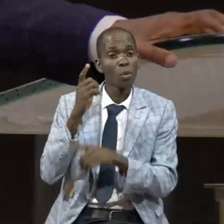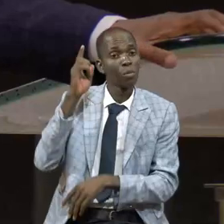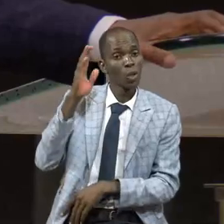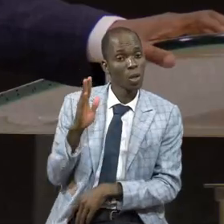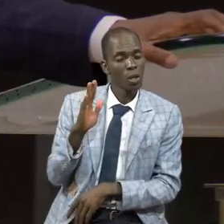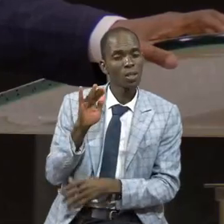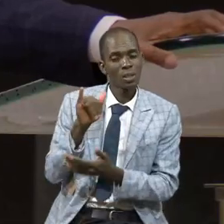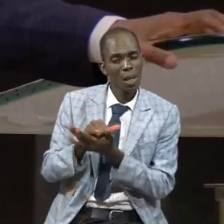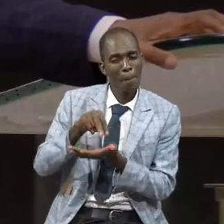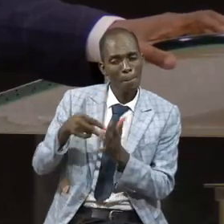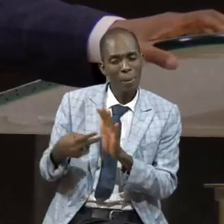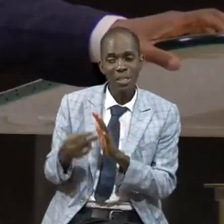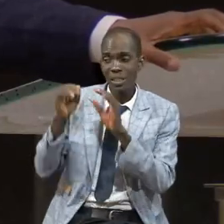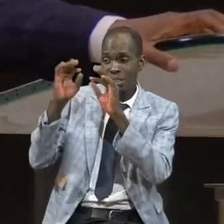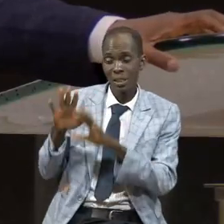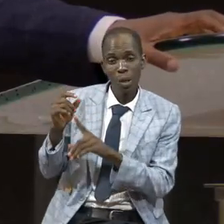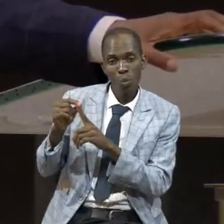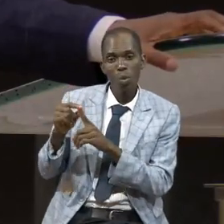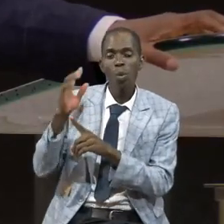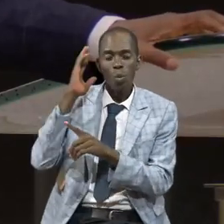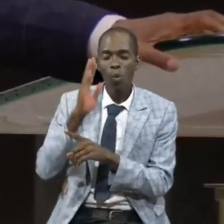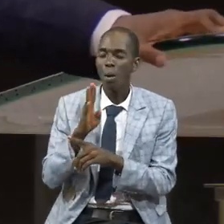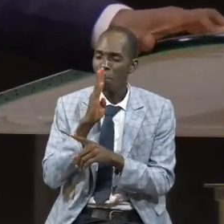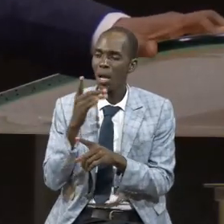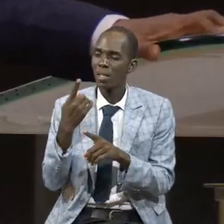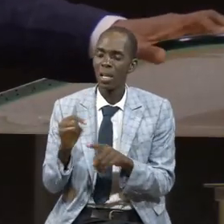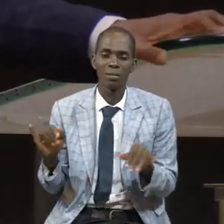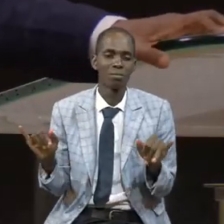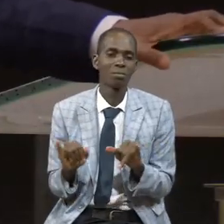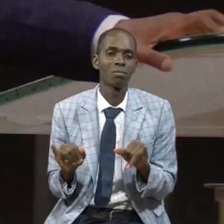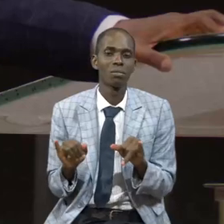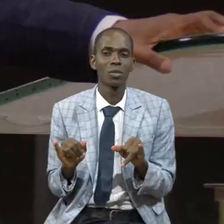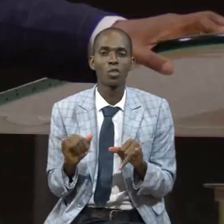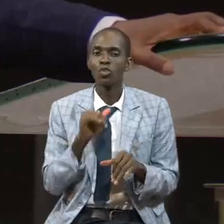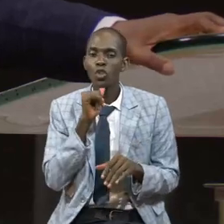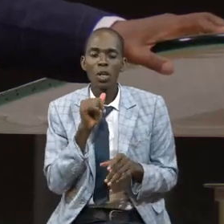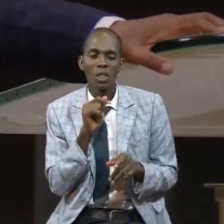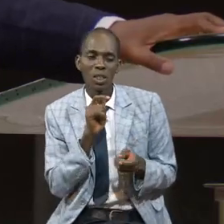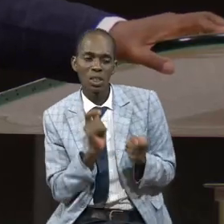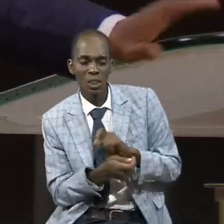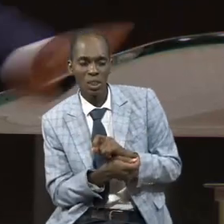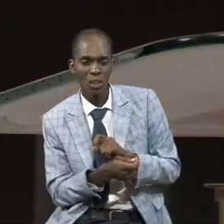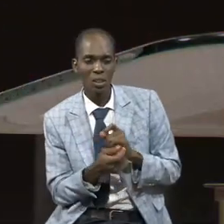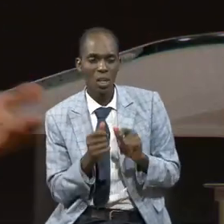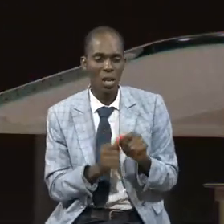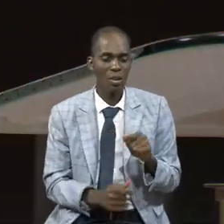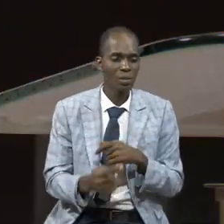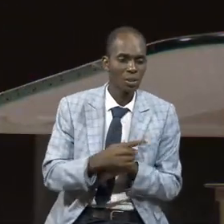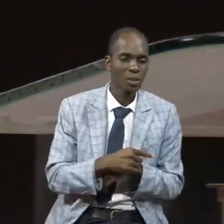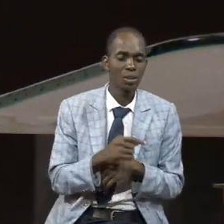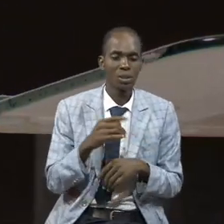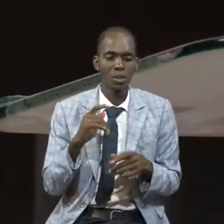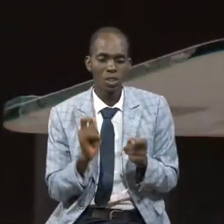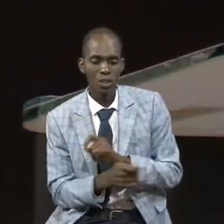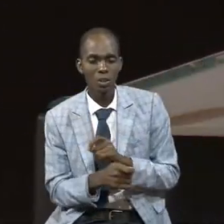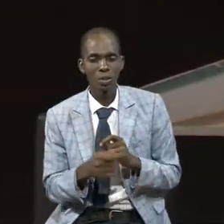Si ce docteur vient du ciel, c'est que son message sera le même. Ce n'est pas un message qui change au jour